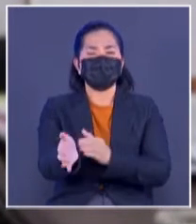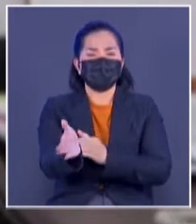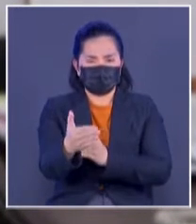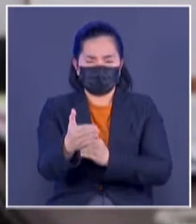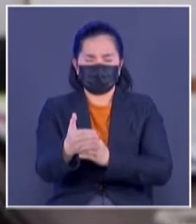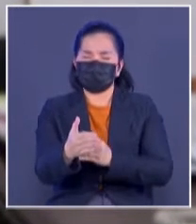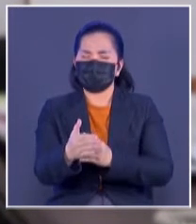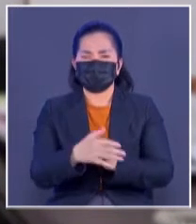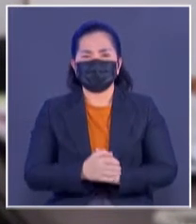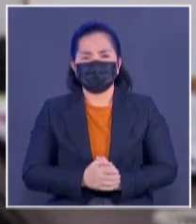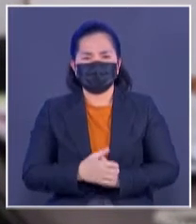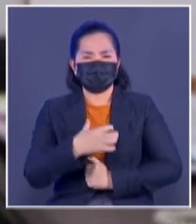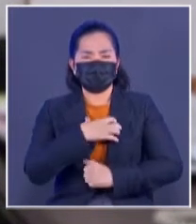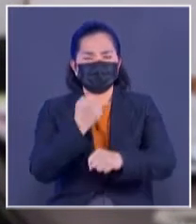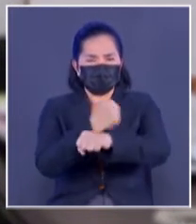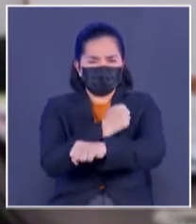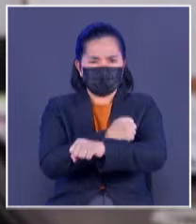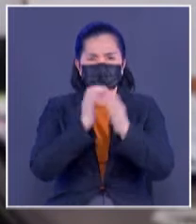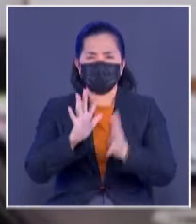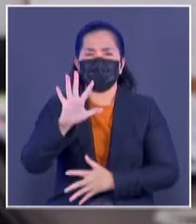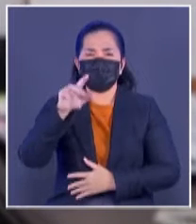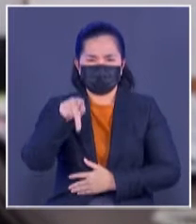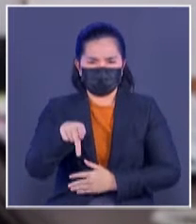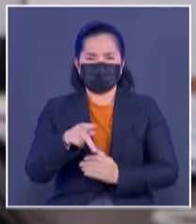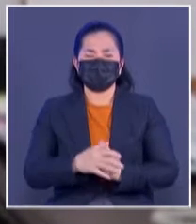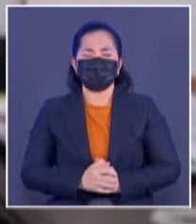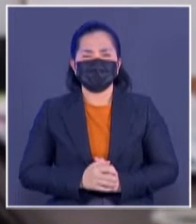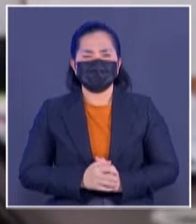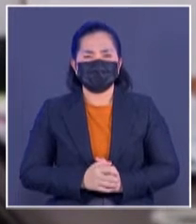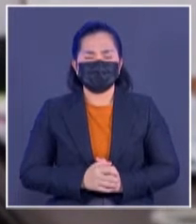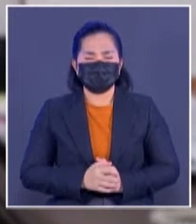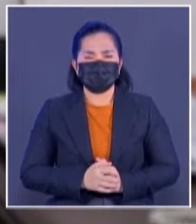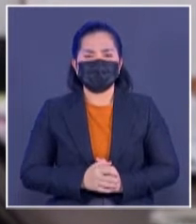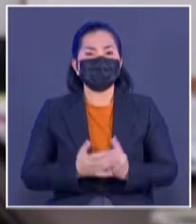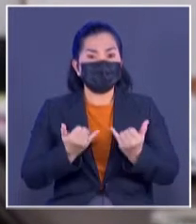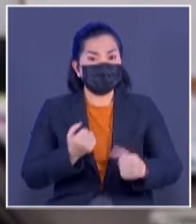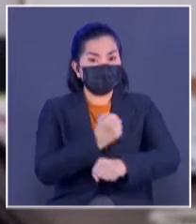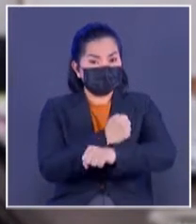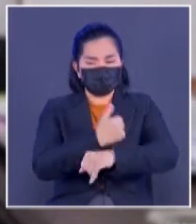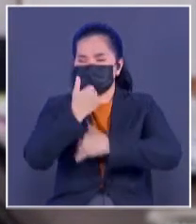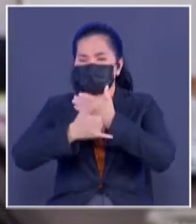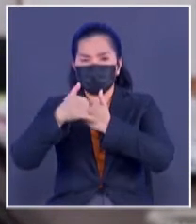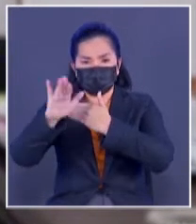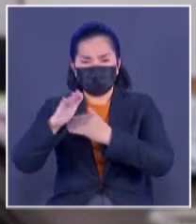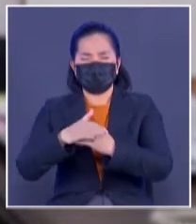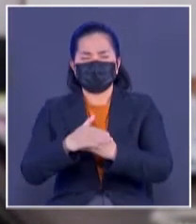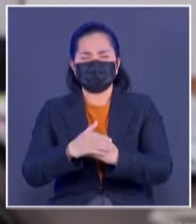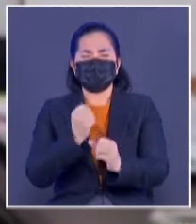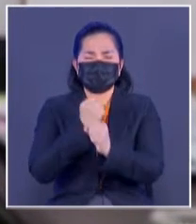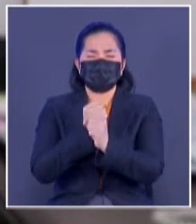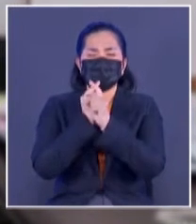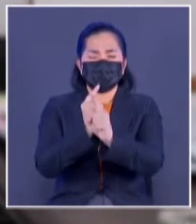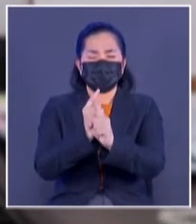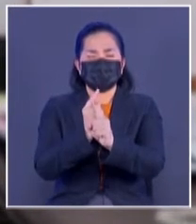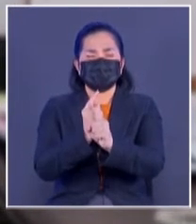เรือประมงเรามีความต้องการแรงงานอยู่ประมาณ 5,000 คนนะครับปัจจุบันเนี่ยนะครับเรามีแรงงานต่างด้าวที่อยู่ในระบบการจ้างงานของ